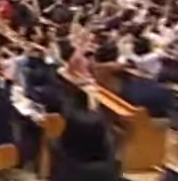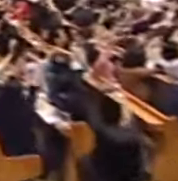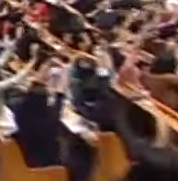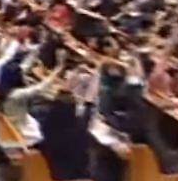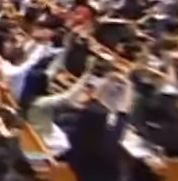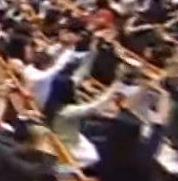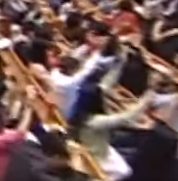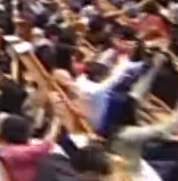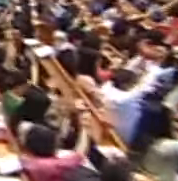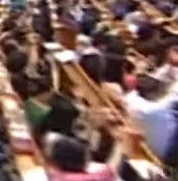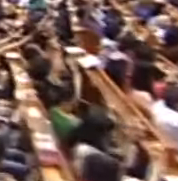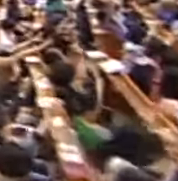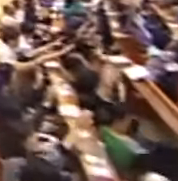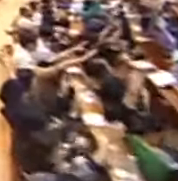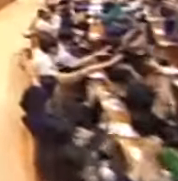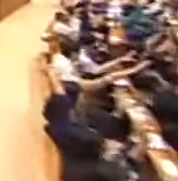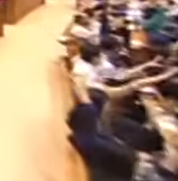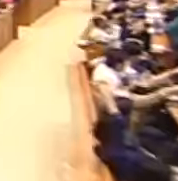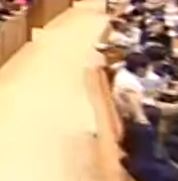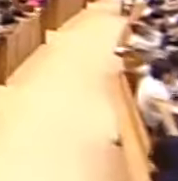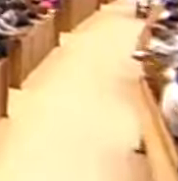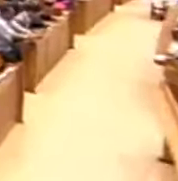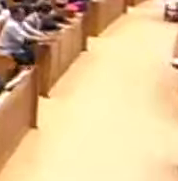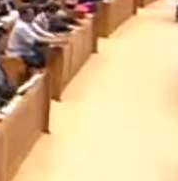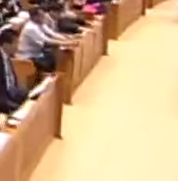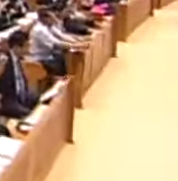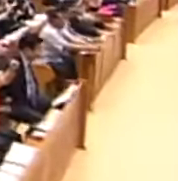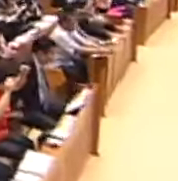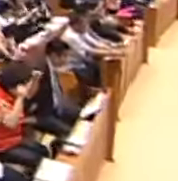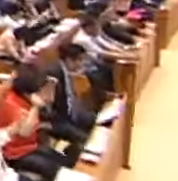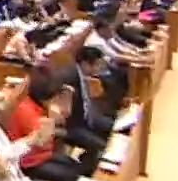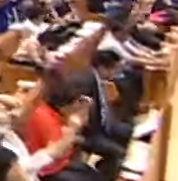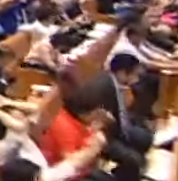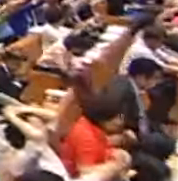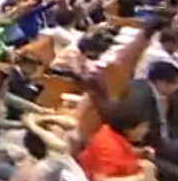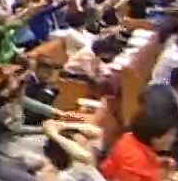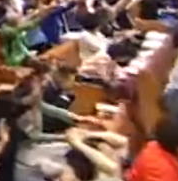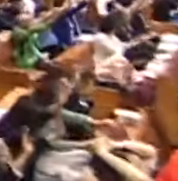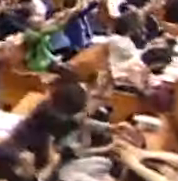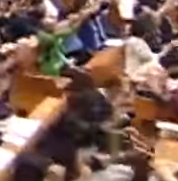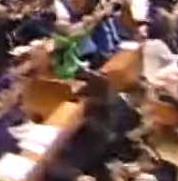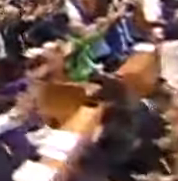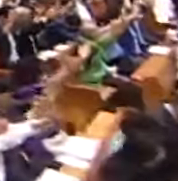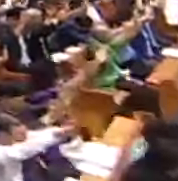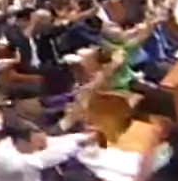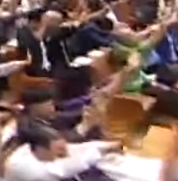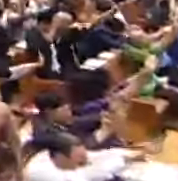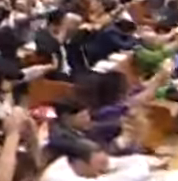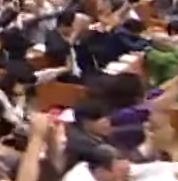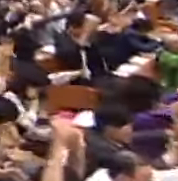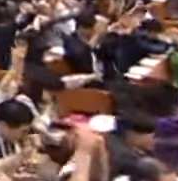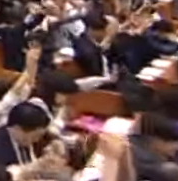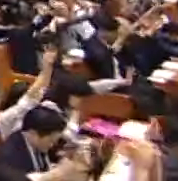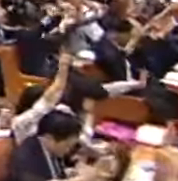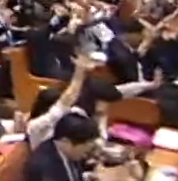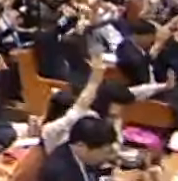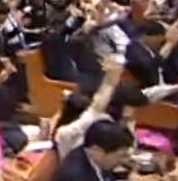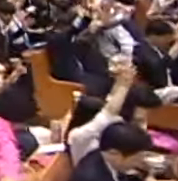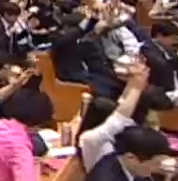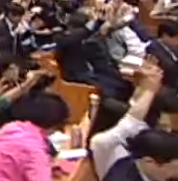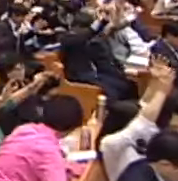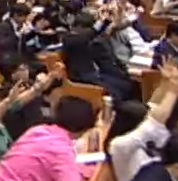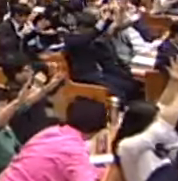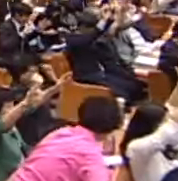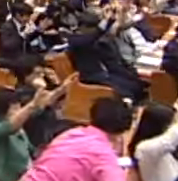성령으로 예수를 낳고 성령으로 예수 생애를 나타내는 성령의 사람 될 수 있도록 우리 주님